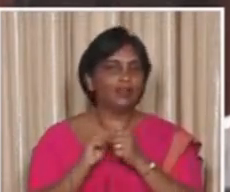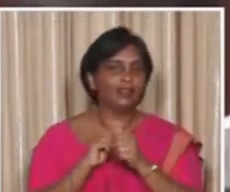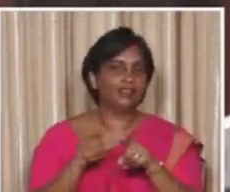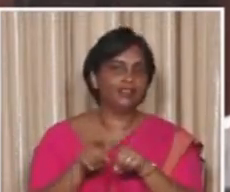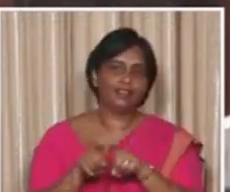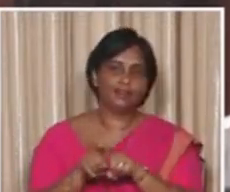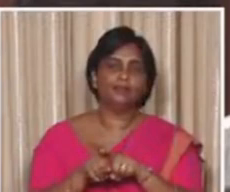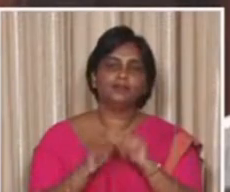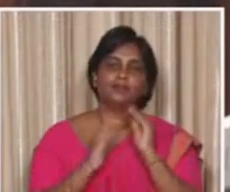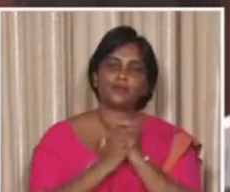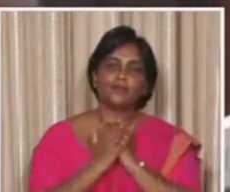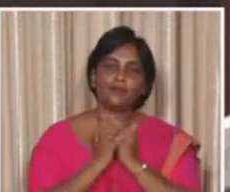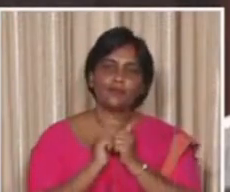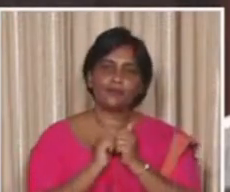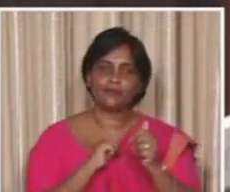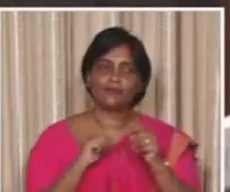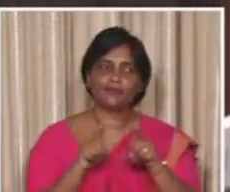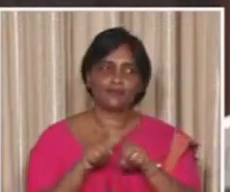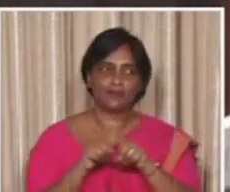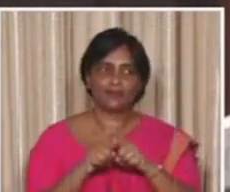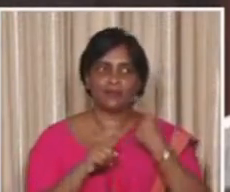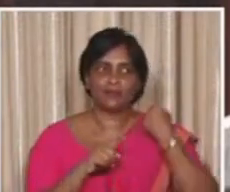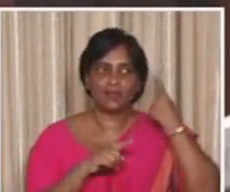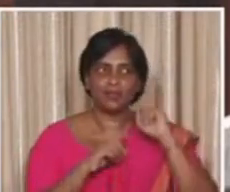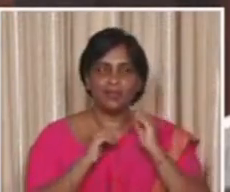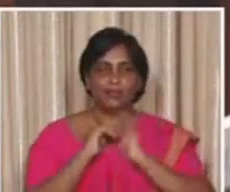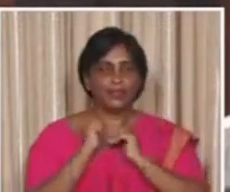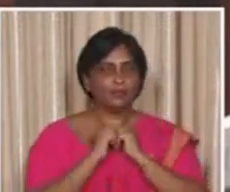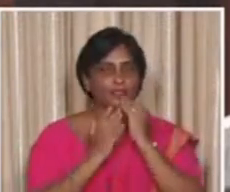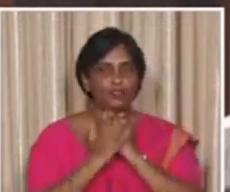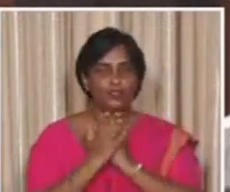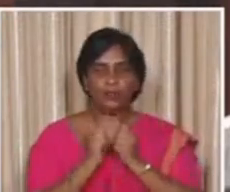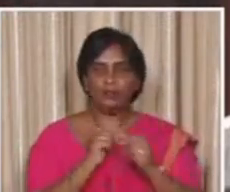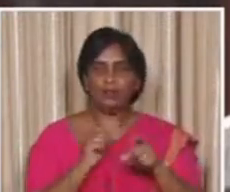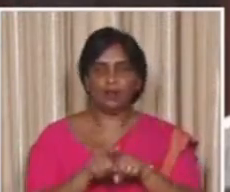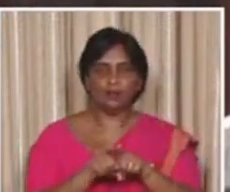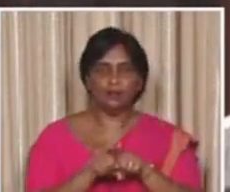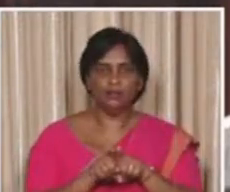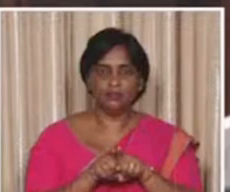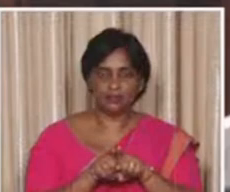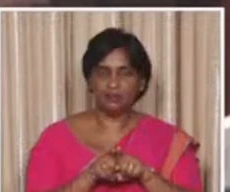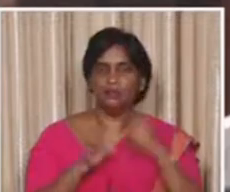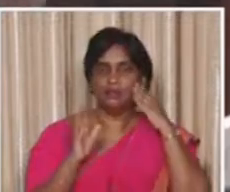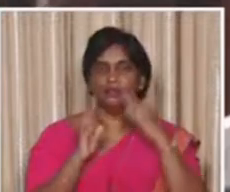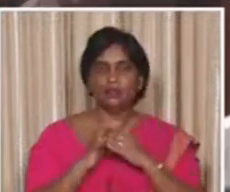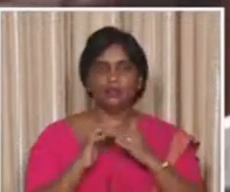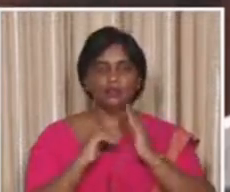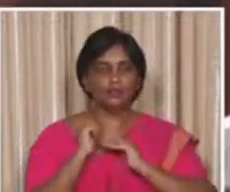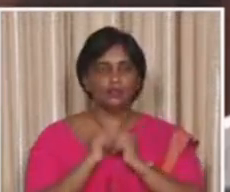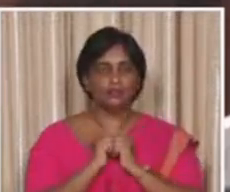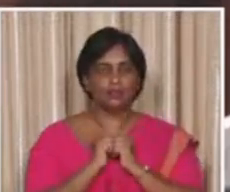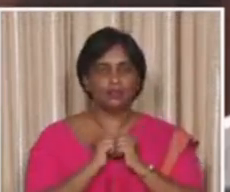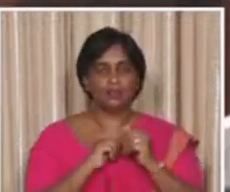சொல்றோம். நேற்றைய தினம் கூட ஜனாதிபதியுடைய கவனத்துக்கு இந்த விடயத்தை எடுத்து சென்றிருக்கிறோம். அவர் தெரியாது போல இருக்கிறார், தனக்கு இந்த விடயம் ஒன்றுமே தெரியாது